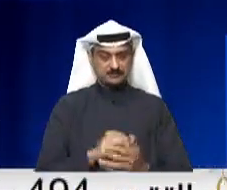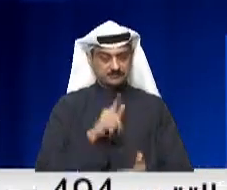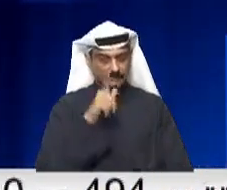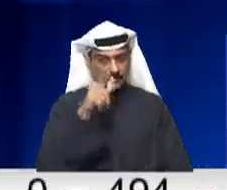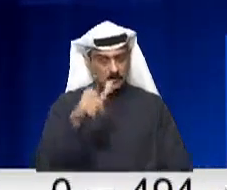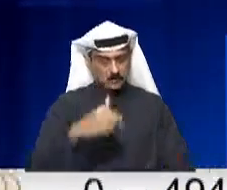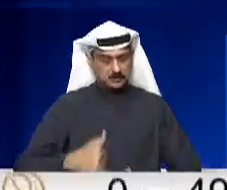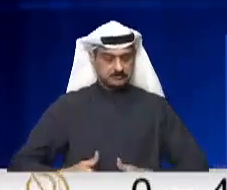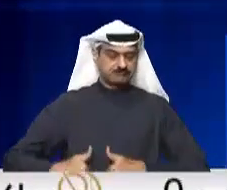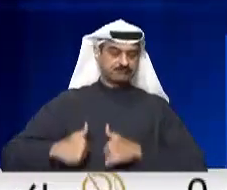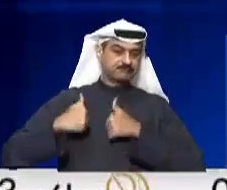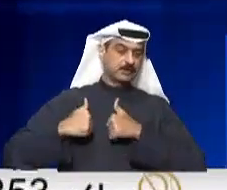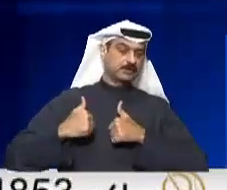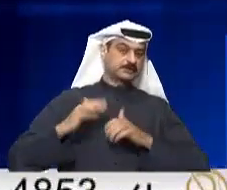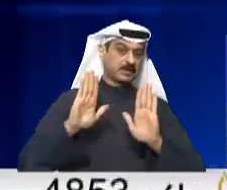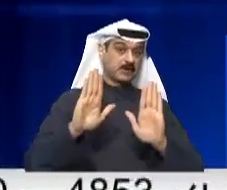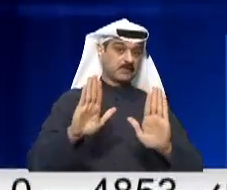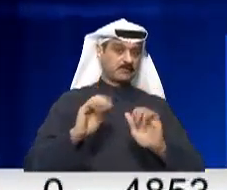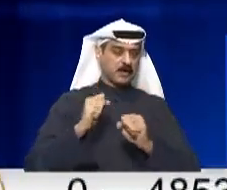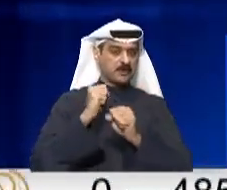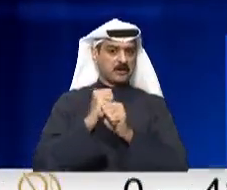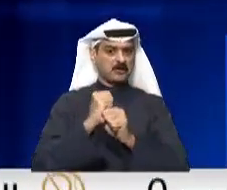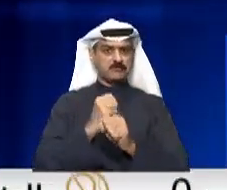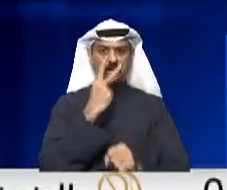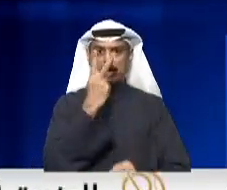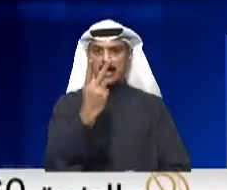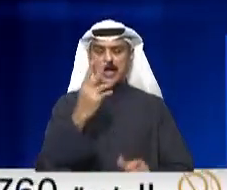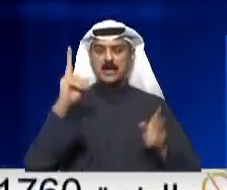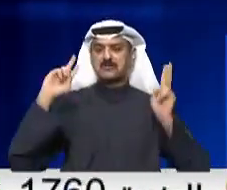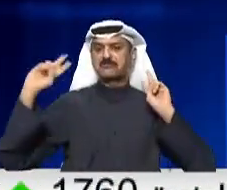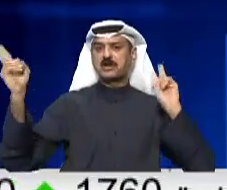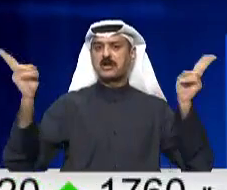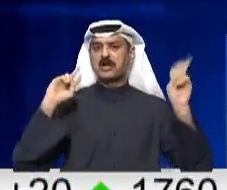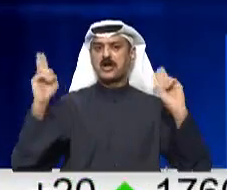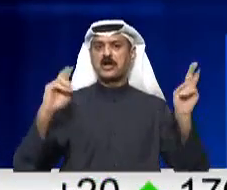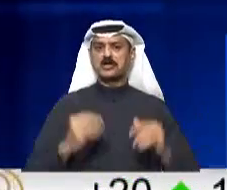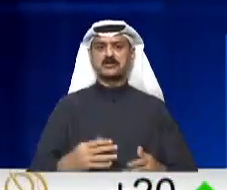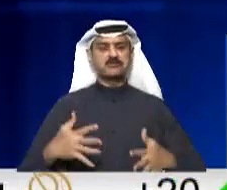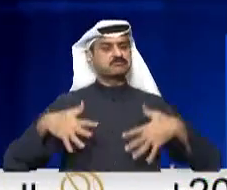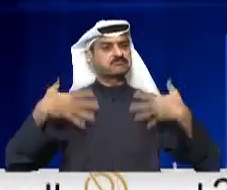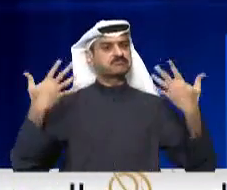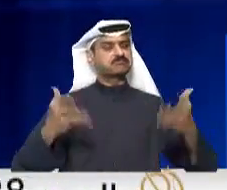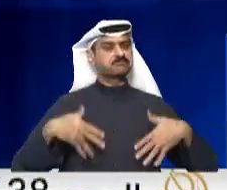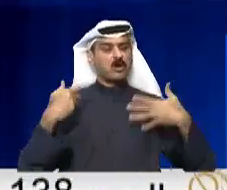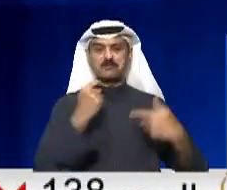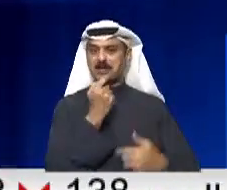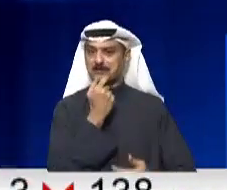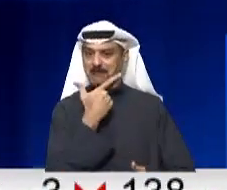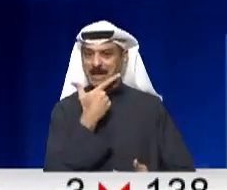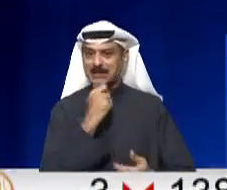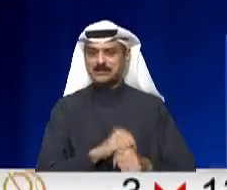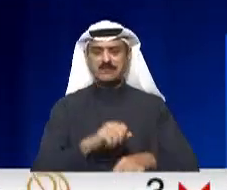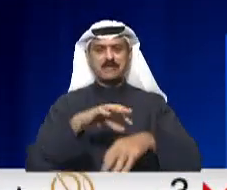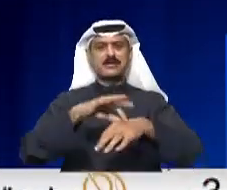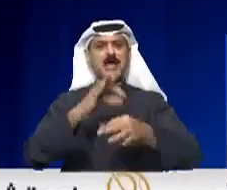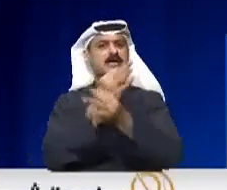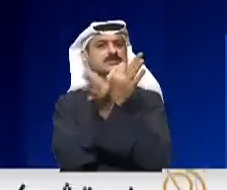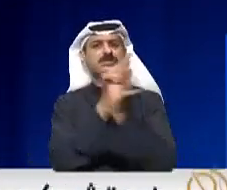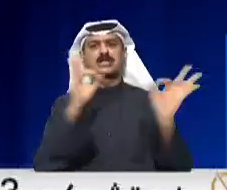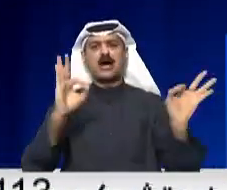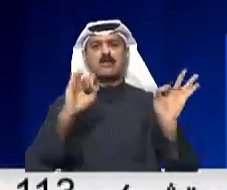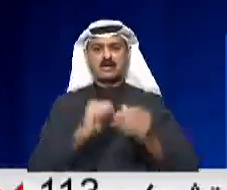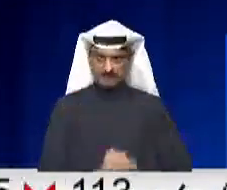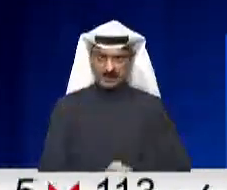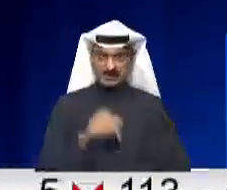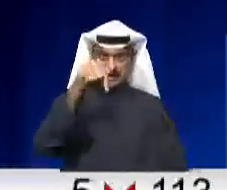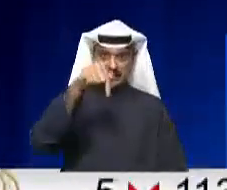عن اعتزازه وتقديره لما شهدته هذه الاحتفالات من مظاهر البهجة والسرور أظهرها المواطنين والمقيمون،